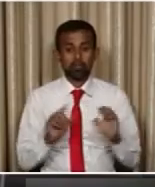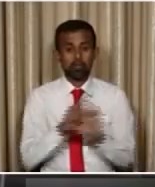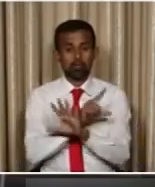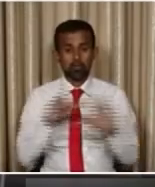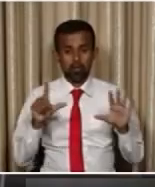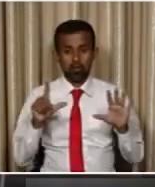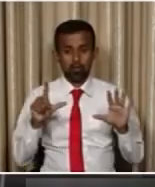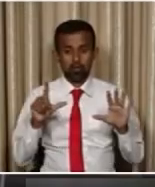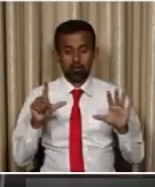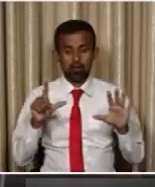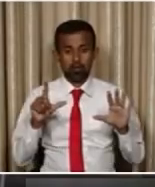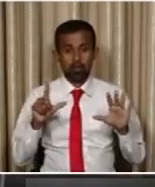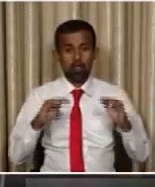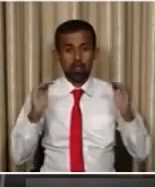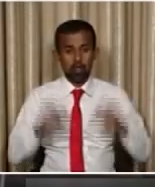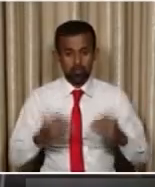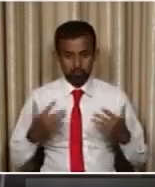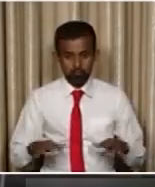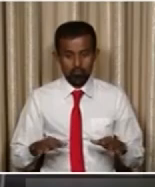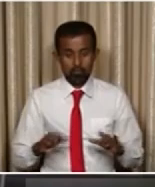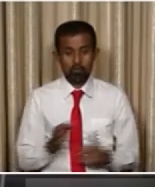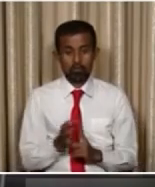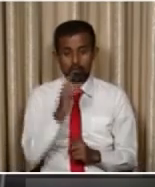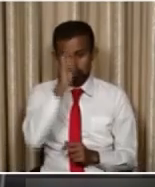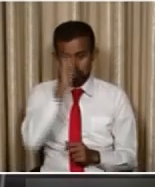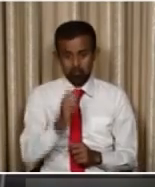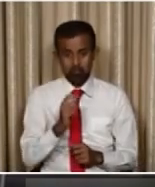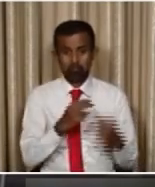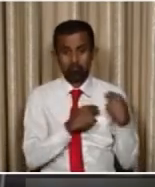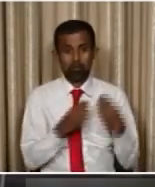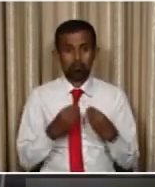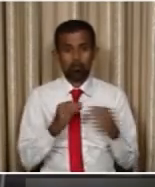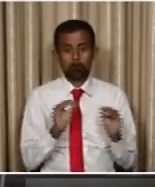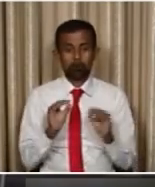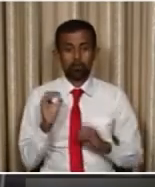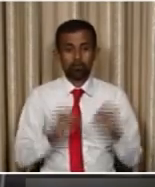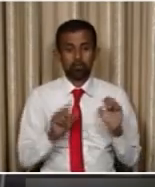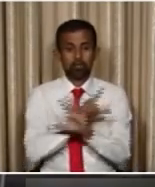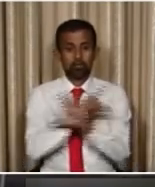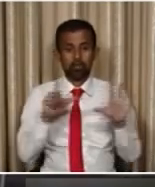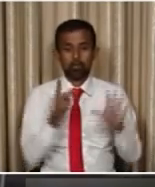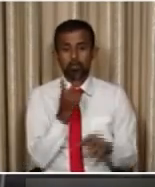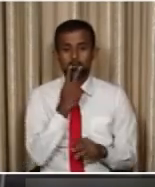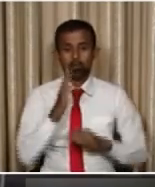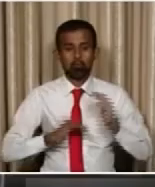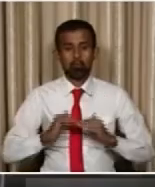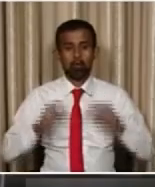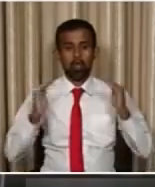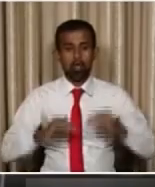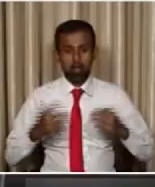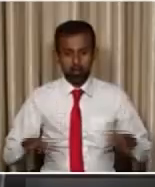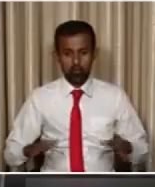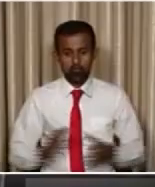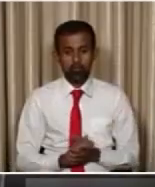අවුරුදු දෙකක් තුල අපි මේ අමාත්‍යංශයට ආපුවාම ජනාධිපතිතුමා මේ වගකීම් බාරගත්තාට පස්සේ 117කින් සිගරට් බොන එක මිනිස්සු අඩු කරලා තියෙනවා.